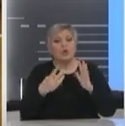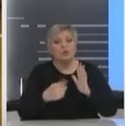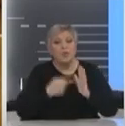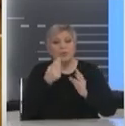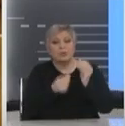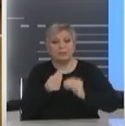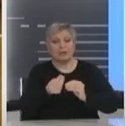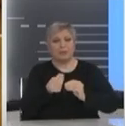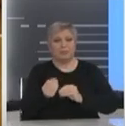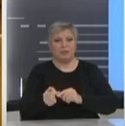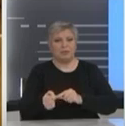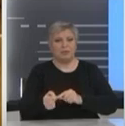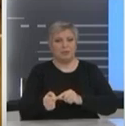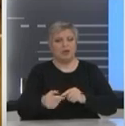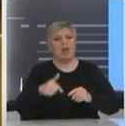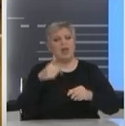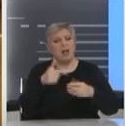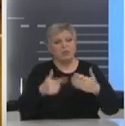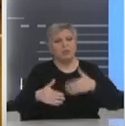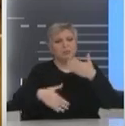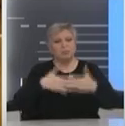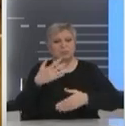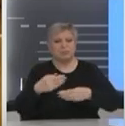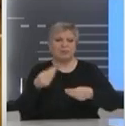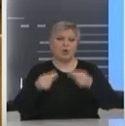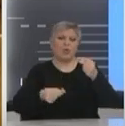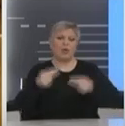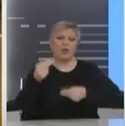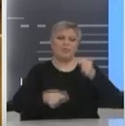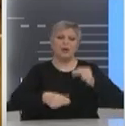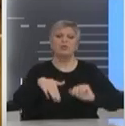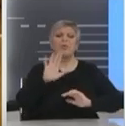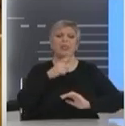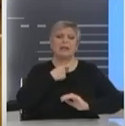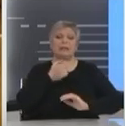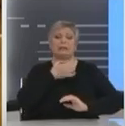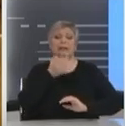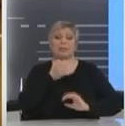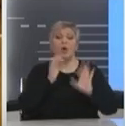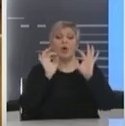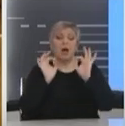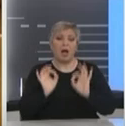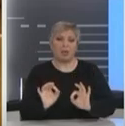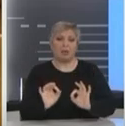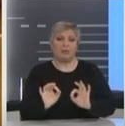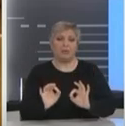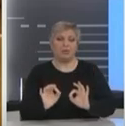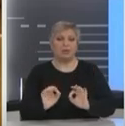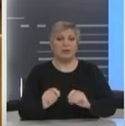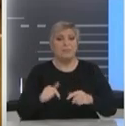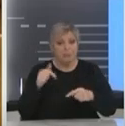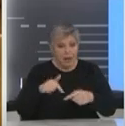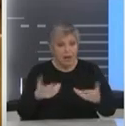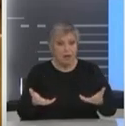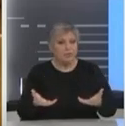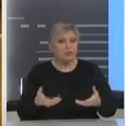Αυτό και ούτω καθεξής. Δεν χρειάζεται να κουράσω το σώμα. Ησυχία. Αυτό παρακαλώ, αποκαθιστά